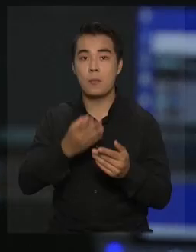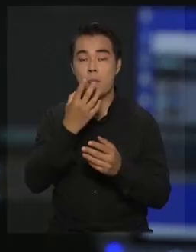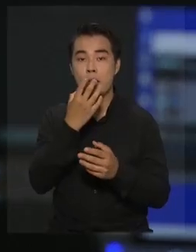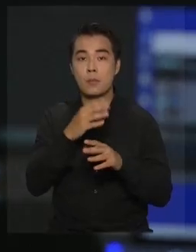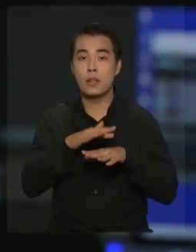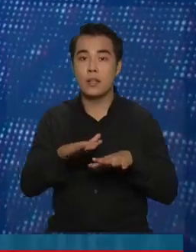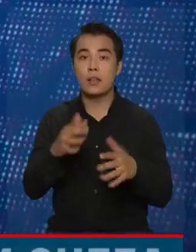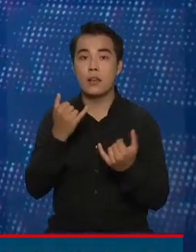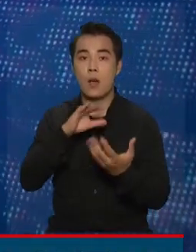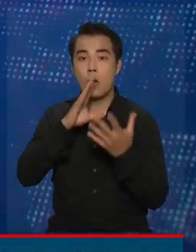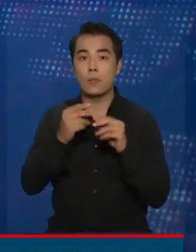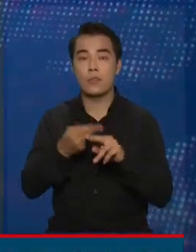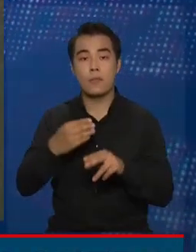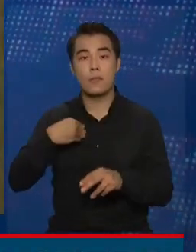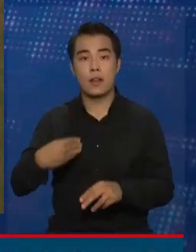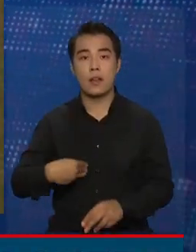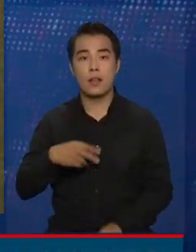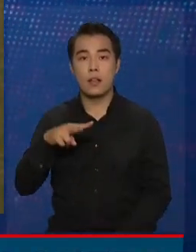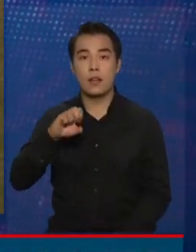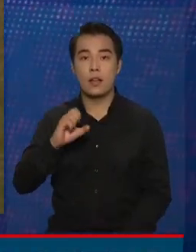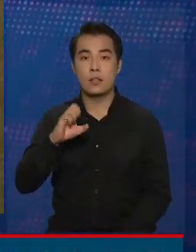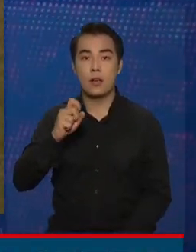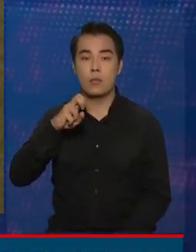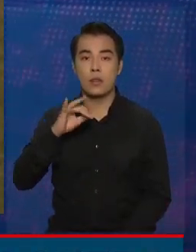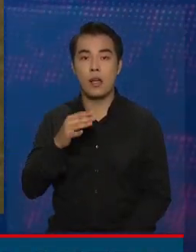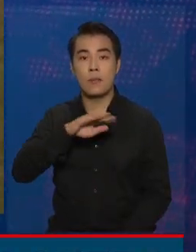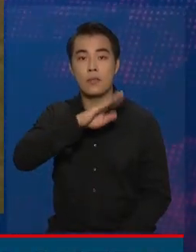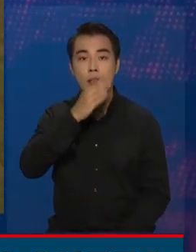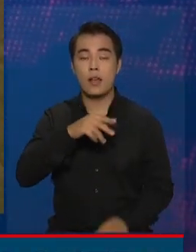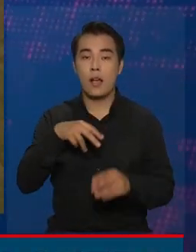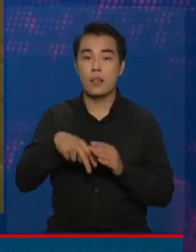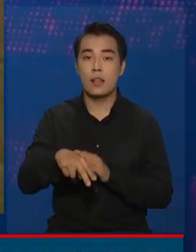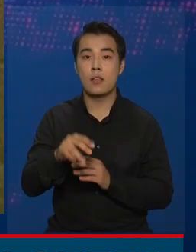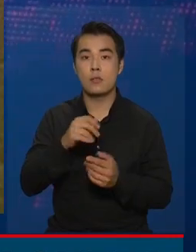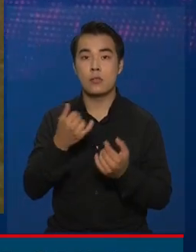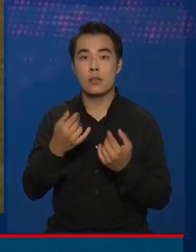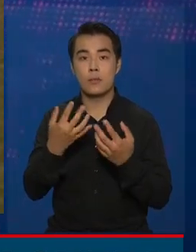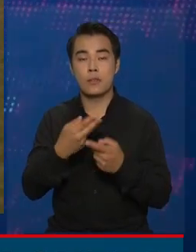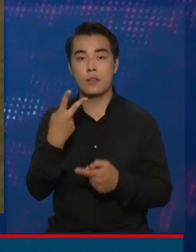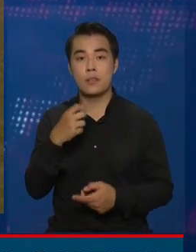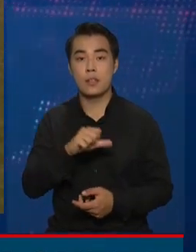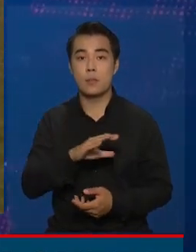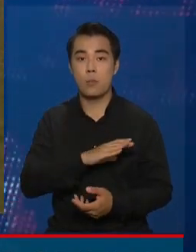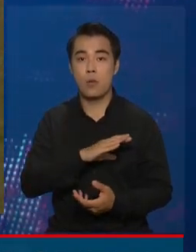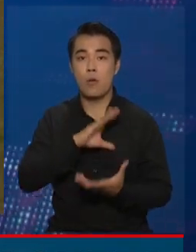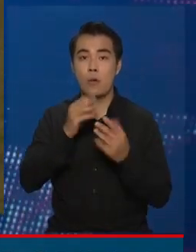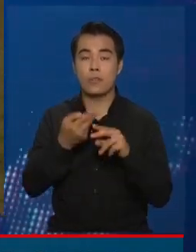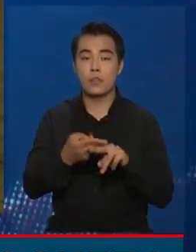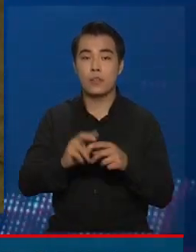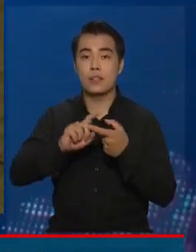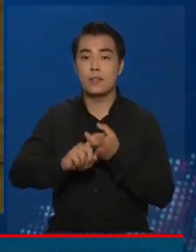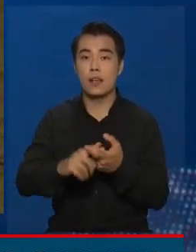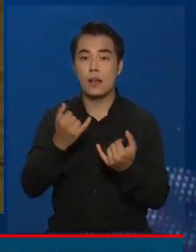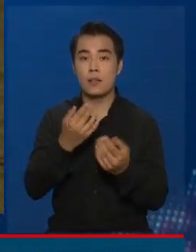французском городе Ля-Сан-Бюи сезон катания с нескольких месяцев сократился до нескольких недель. В связи с этим